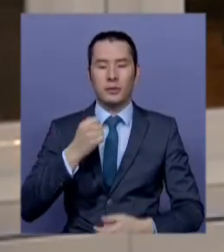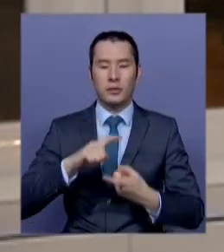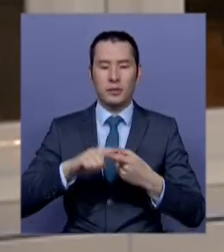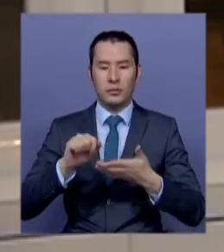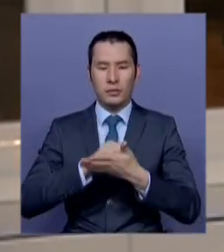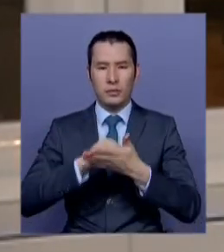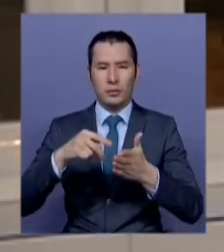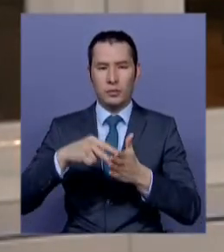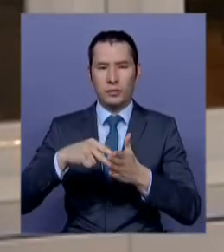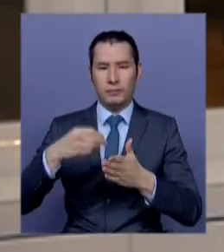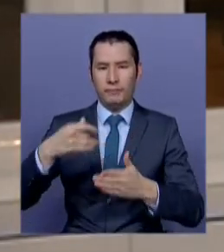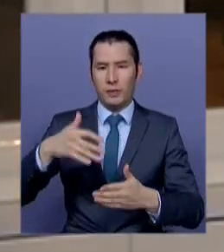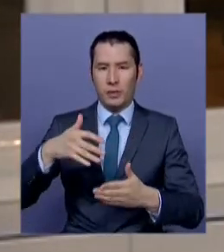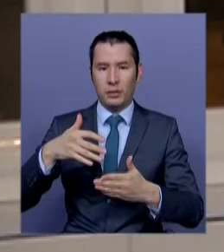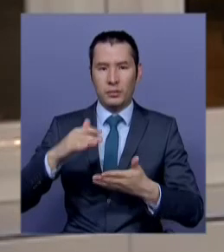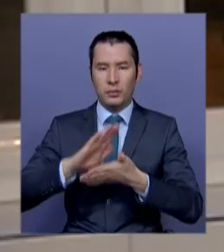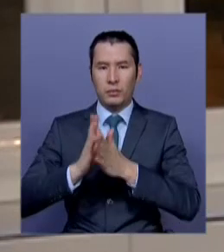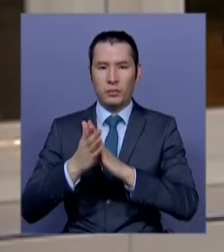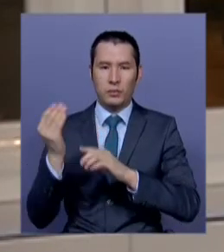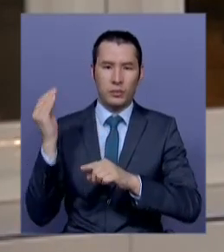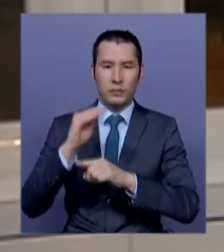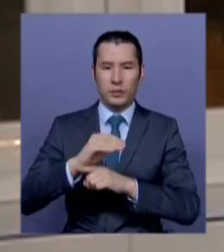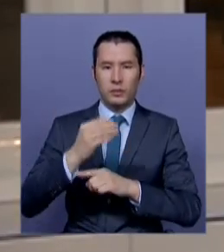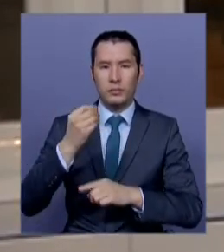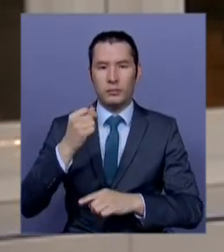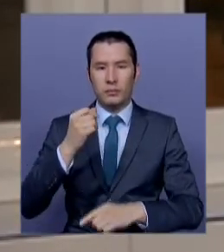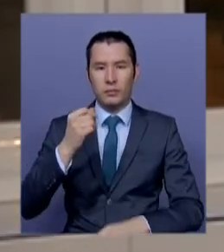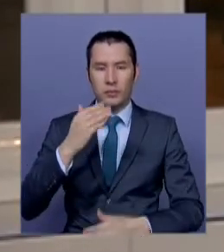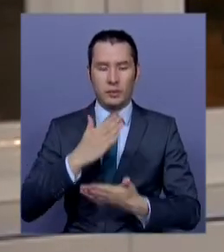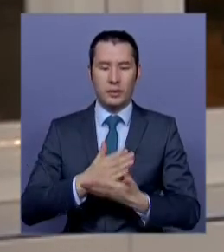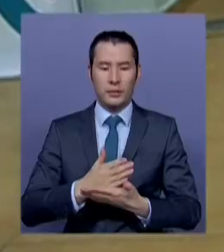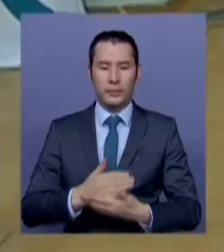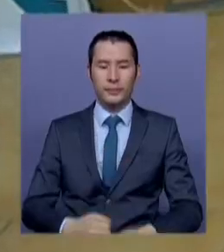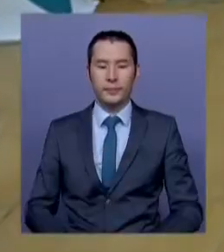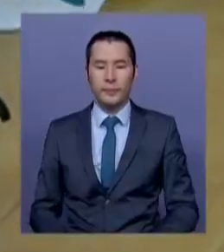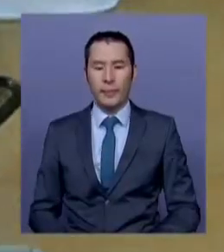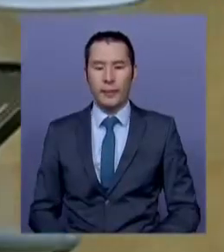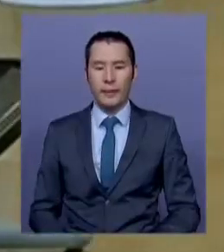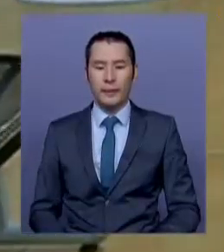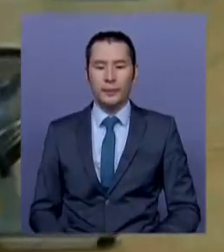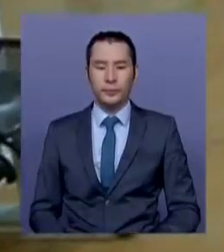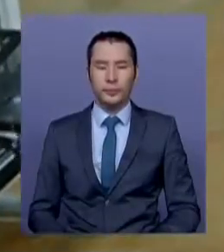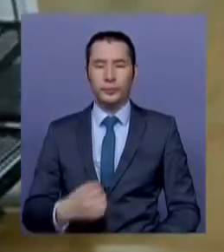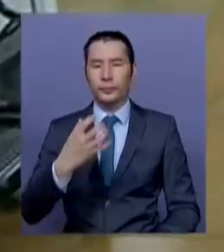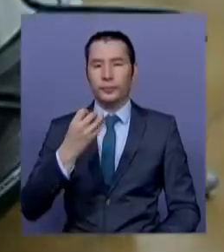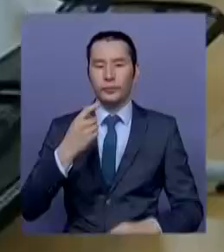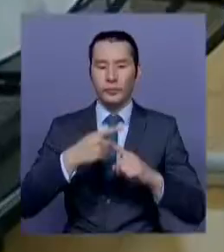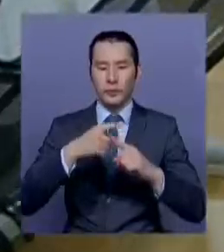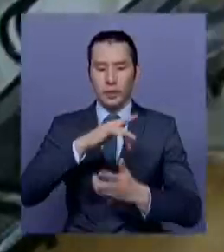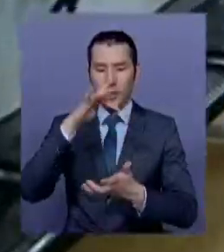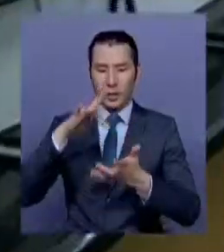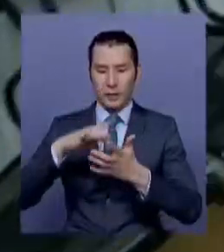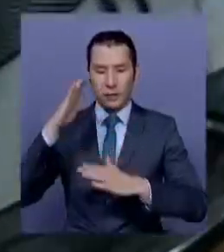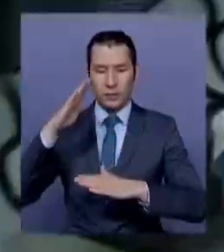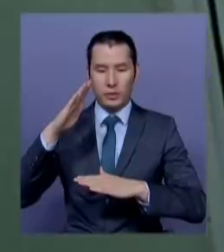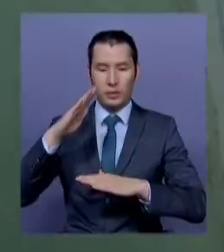құнды қағаз шартты, қосымша 80 миллиард ақша тең келді. Сондықтан шыққанда қауіп жоқ. Сонымен қатар қала басшысы